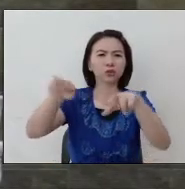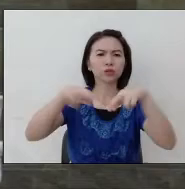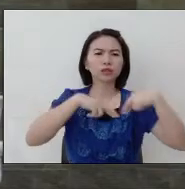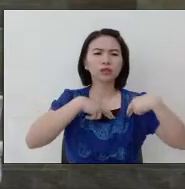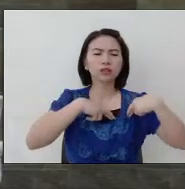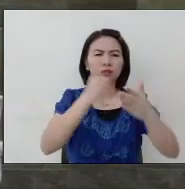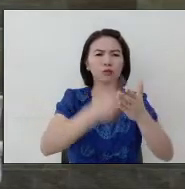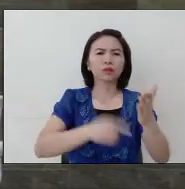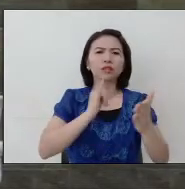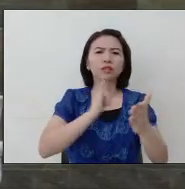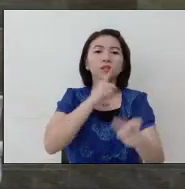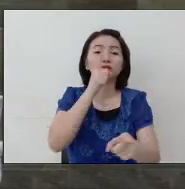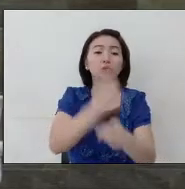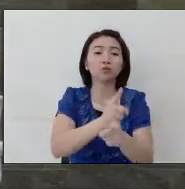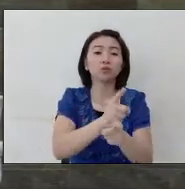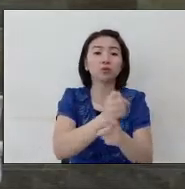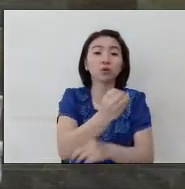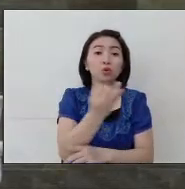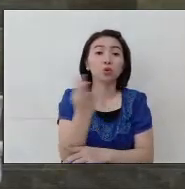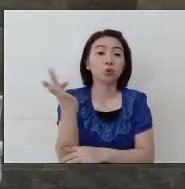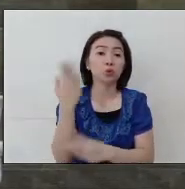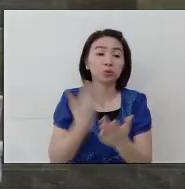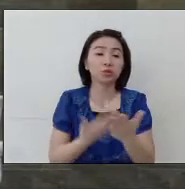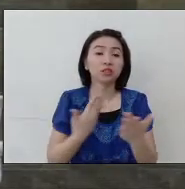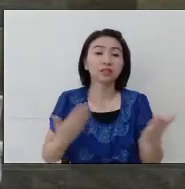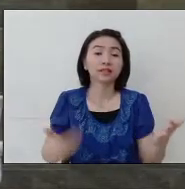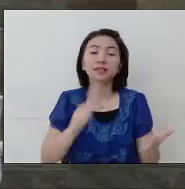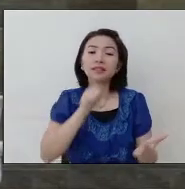katotohanan? Napakasimple. Yung hindi katotohanan.